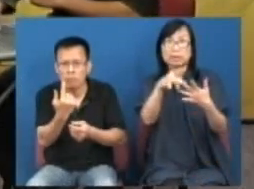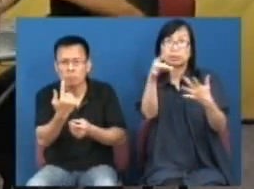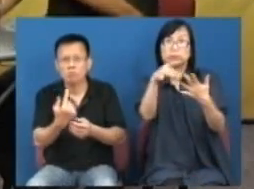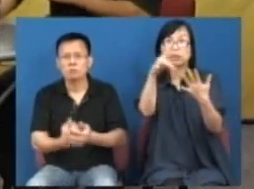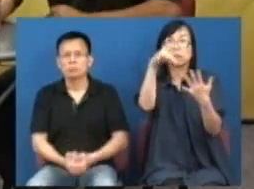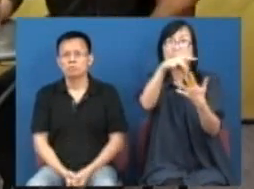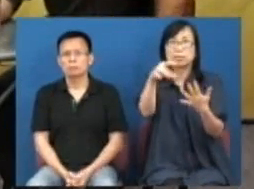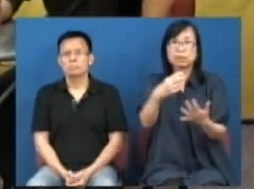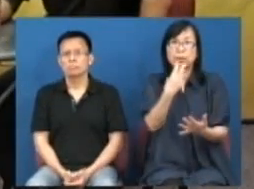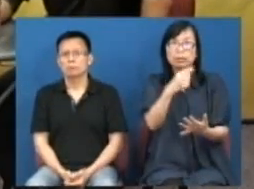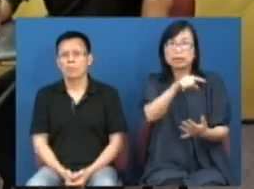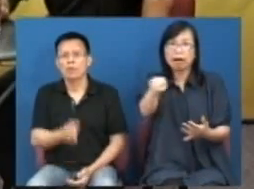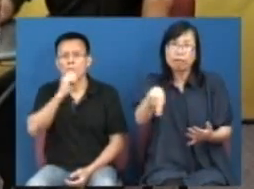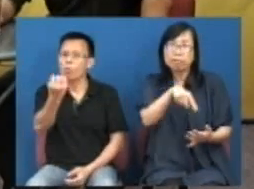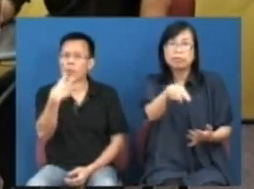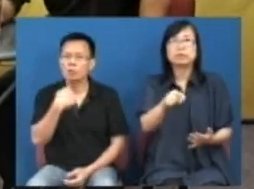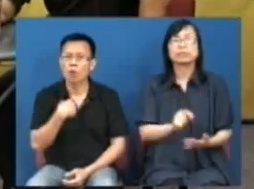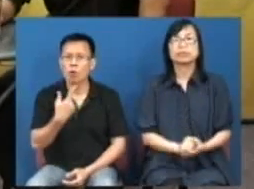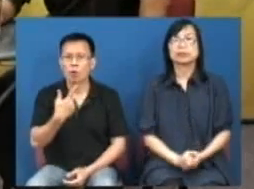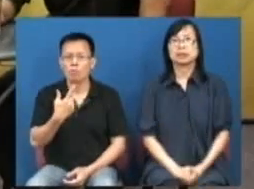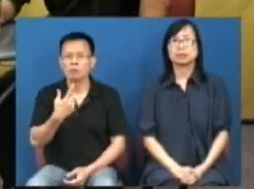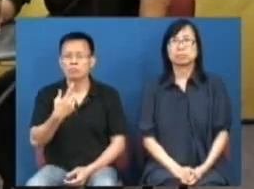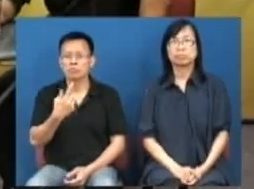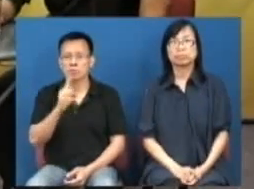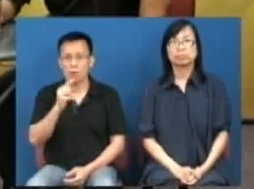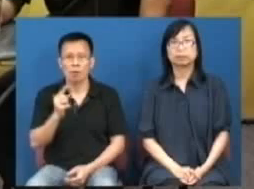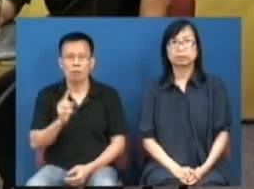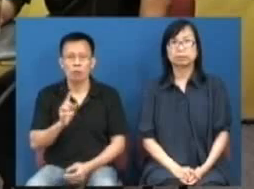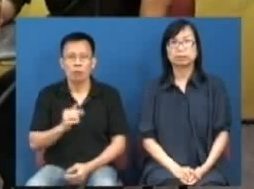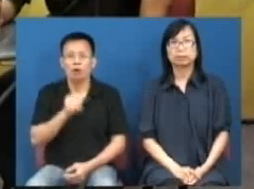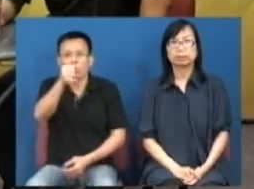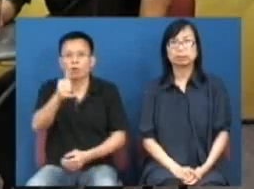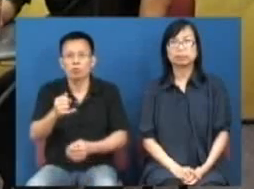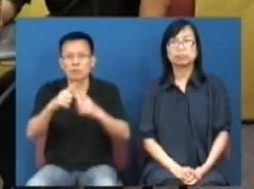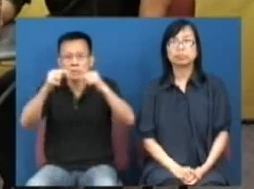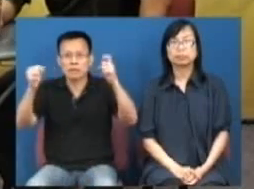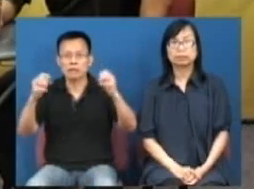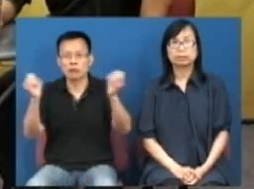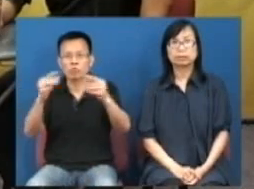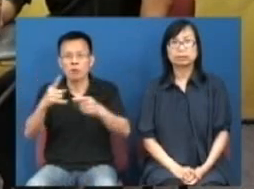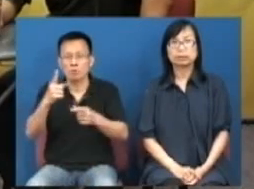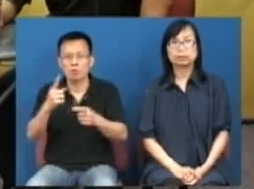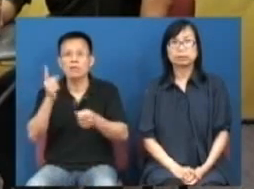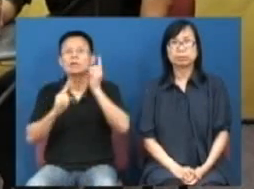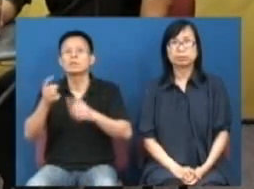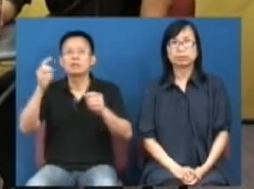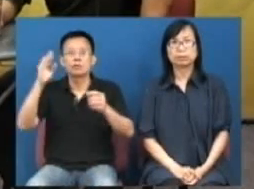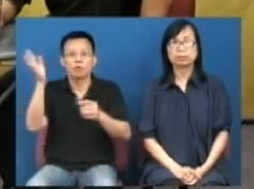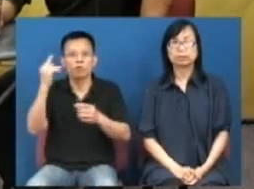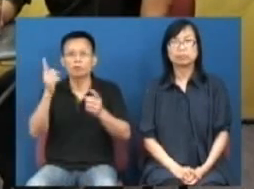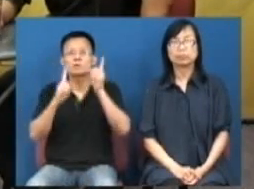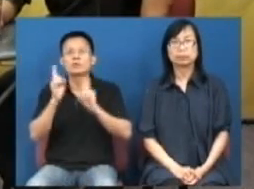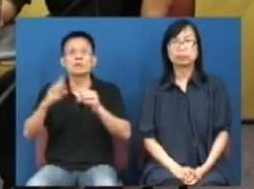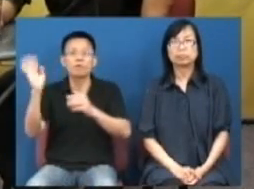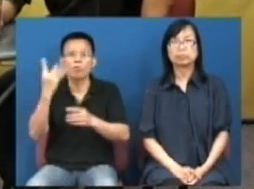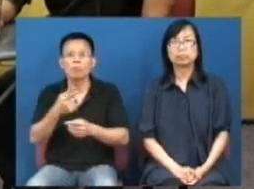個嘅空間就係。 咁有冇問過我係寧可上城市論壇啊，定上呢個自由風自由風啊？有冇邊個選擇我啊？